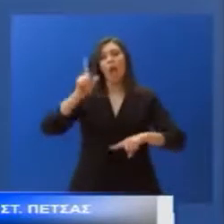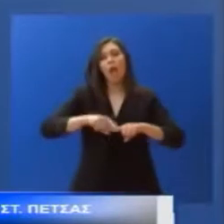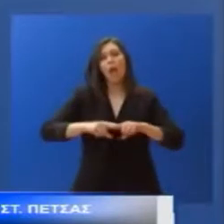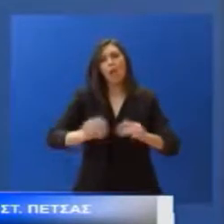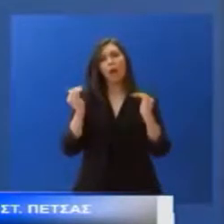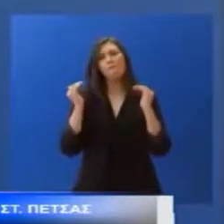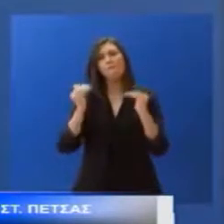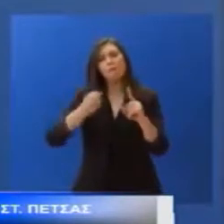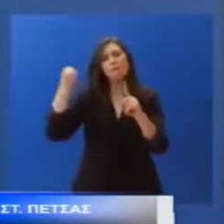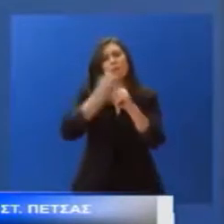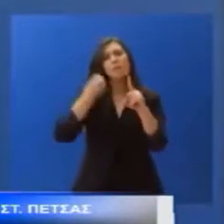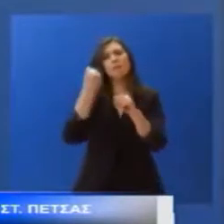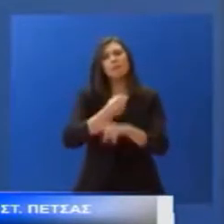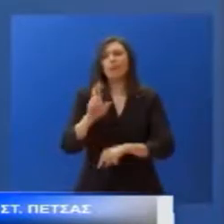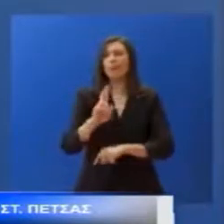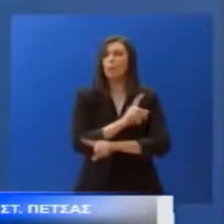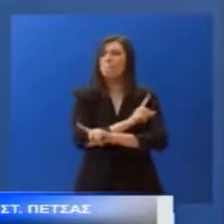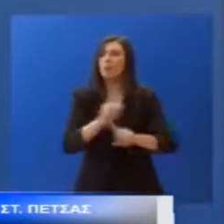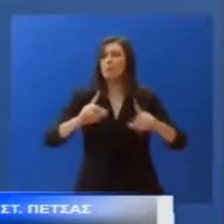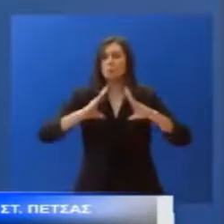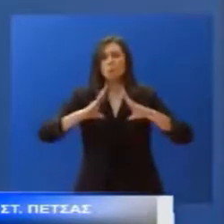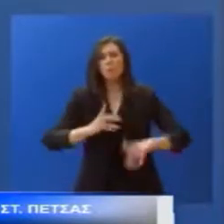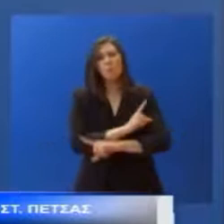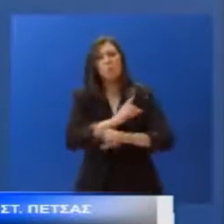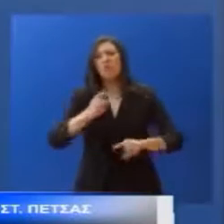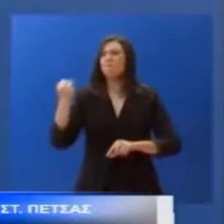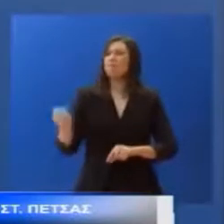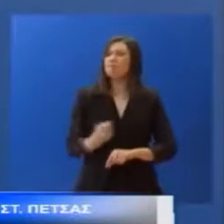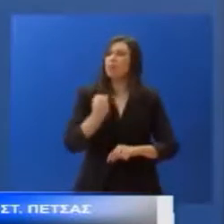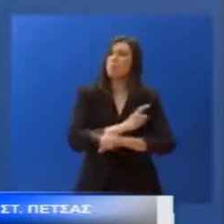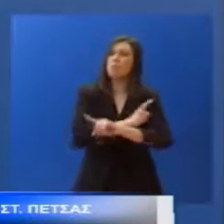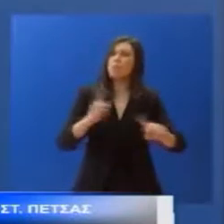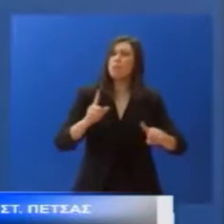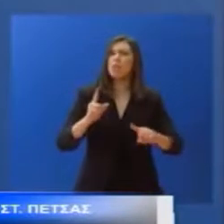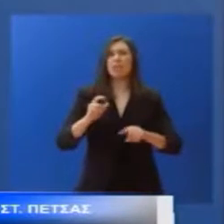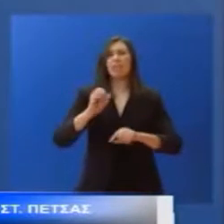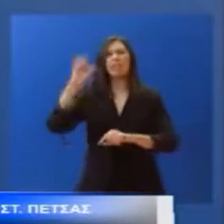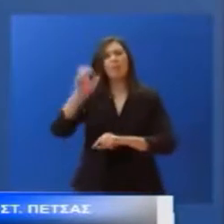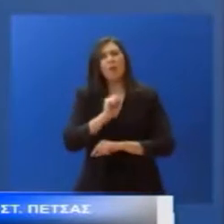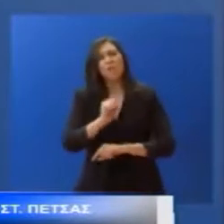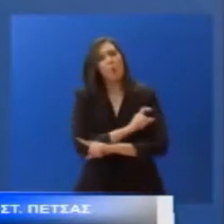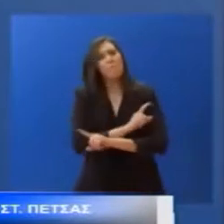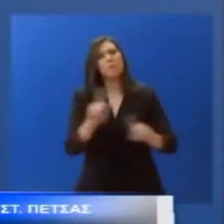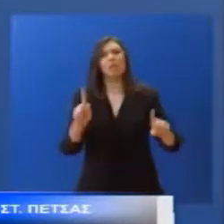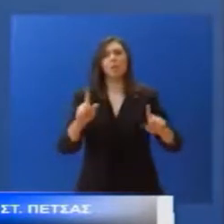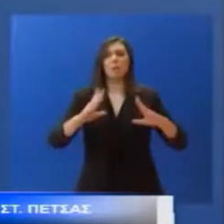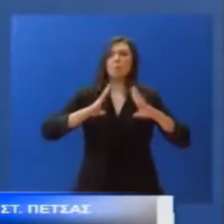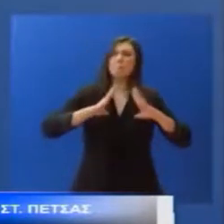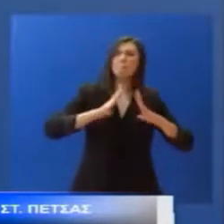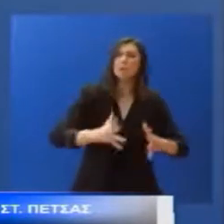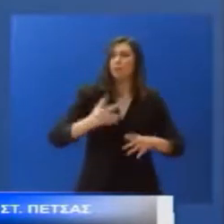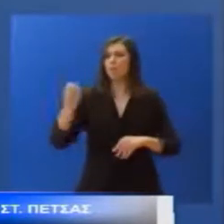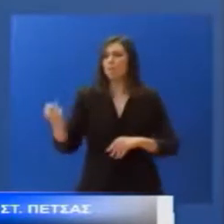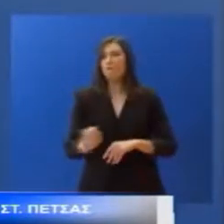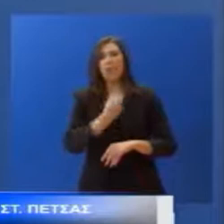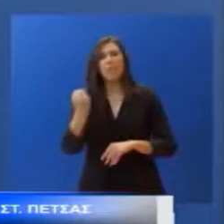ρατσισμού, της μισαλλοδοξίας, του διαχωρισμού, του εκφοβισμού, της ξενοφοβίας. Το μίσος, η διακρίση και η μισαλλοδοξία, όπως